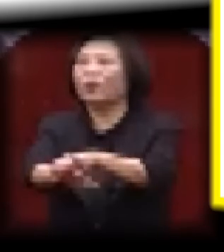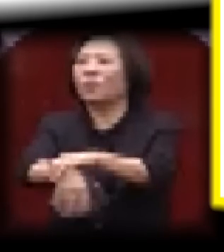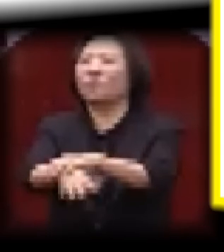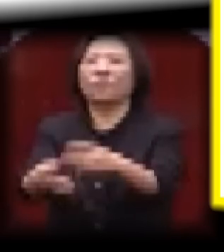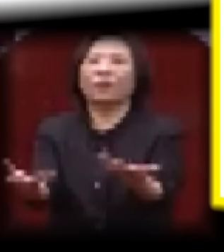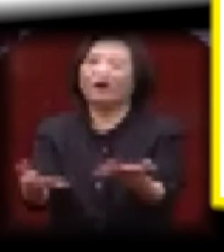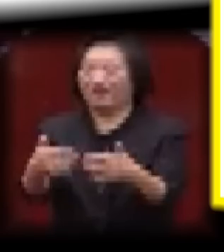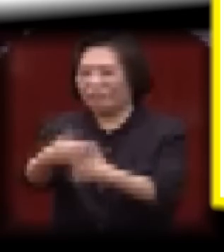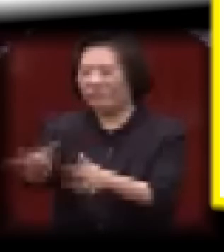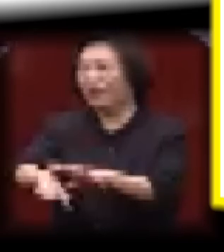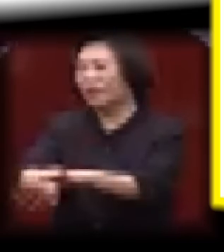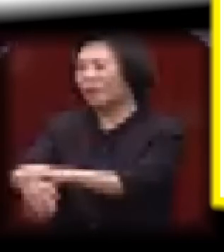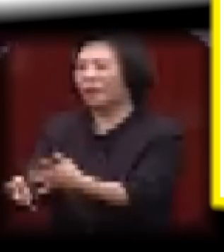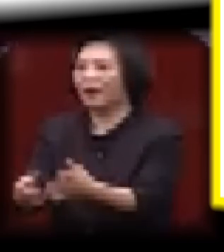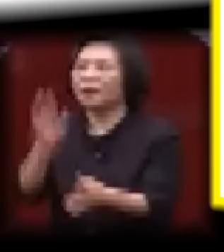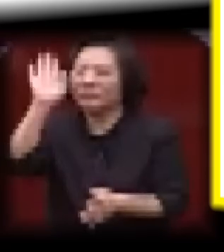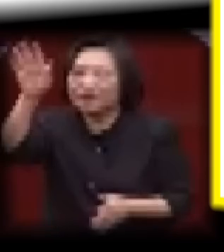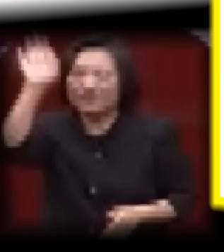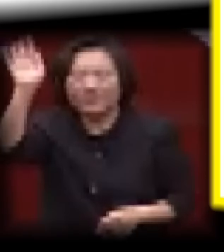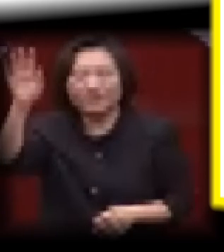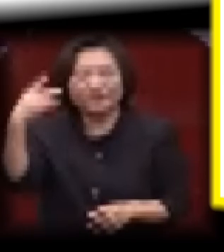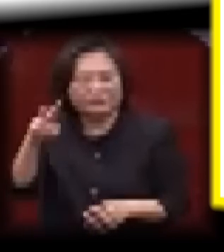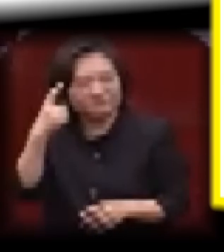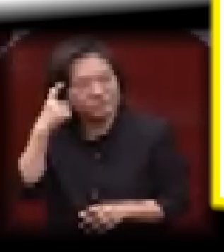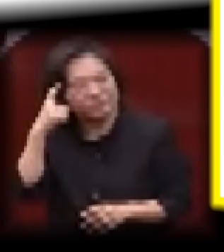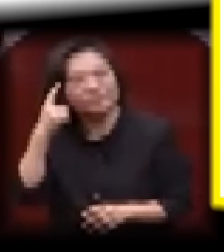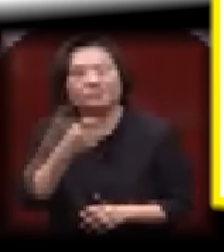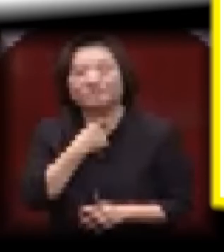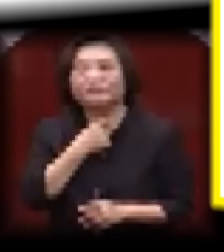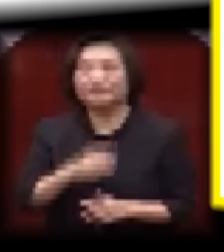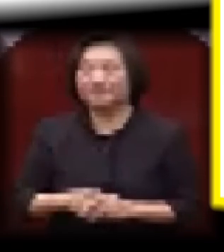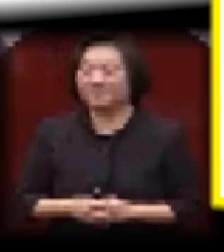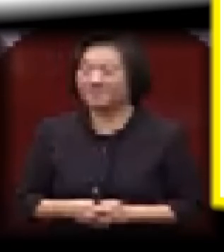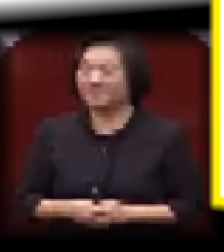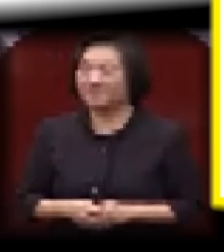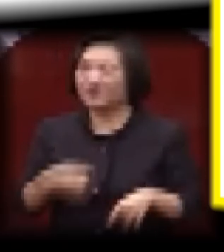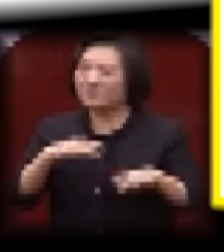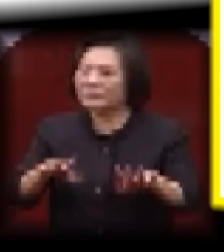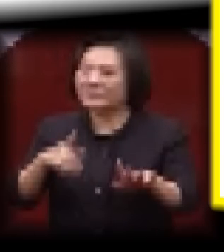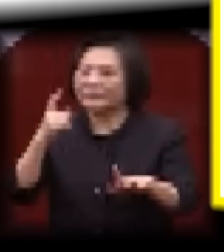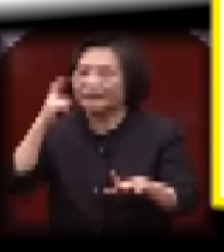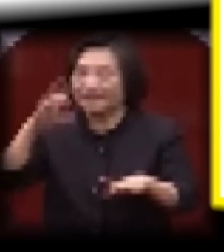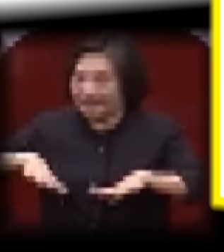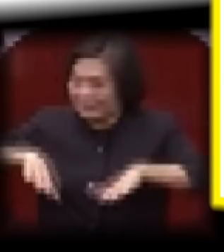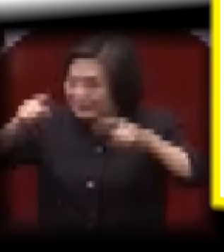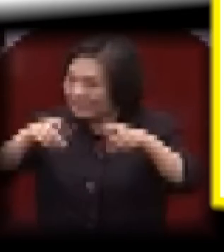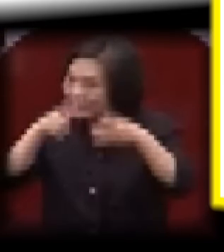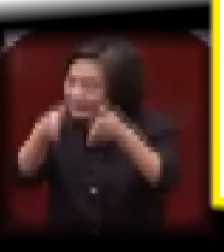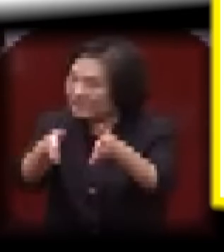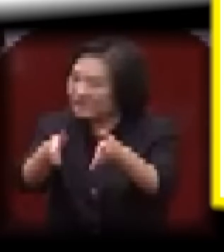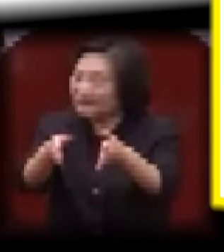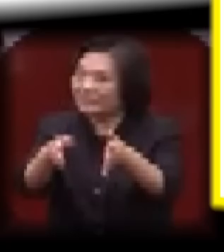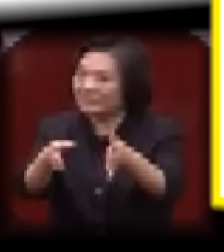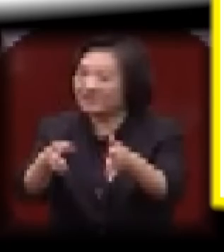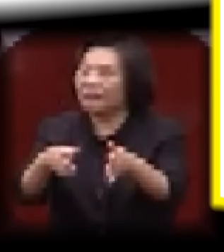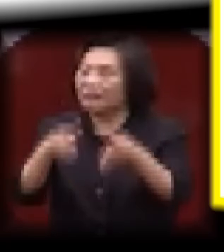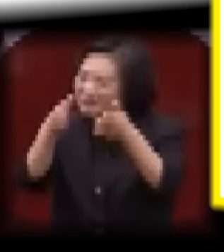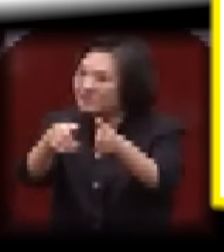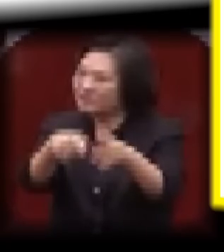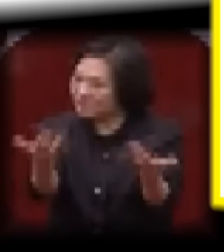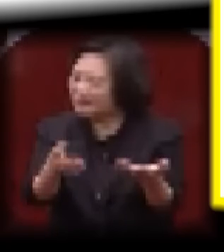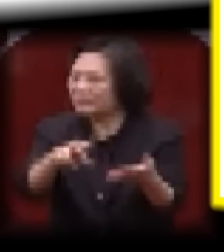你知道要在这个之后，你知道我们再去思考。所以原则上政治上先拿先给后拿，这个我们会